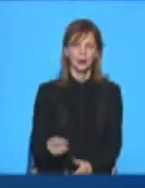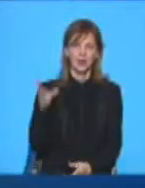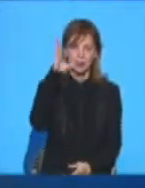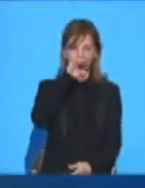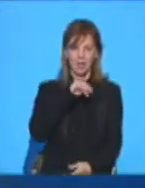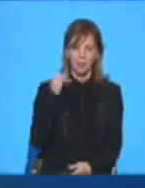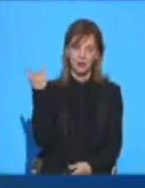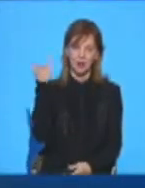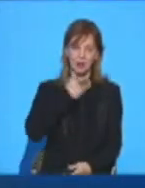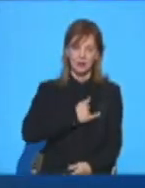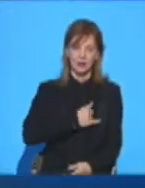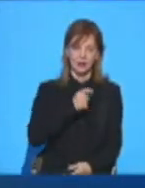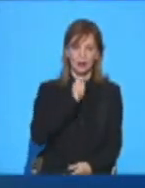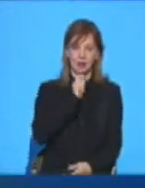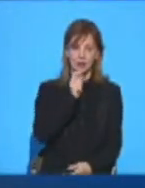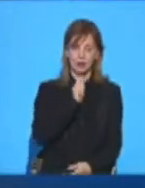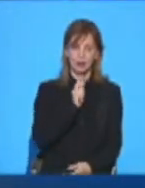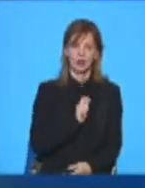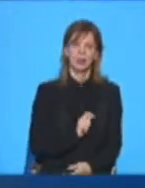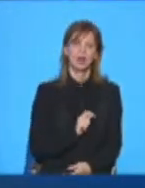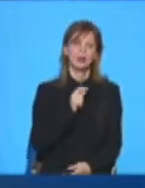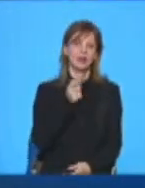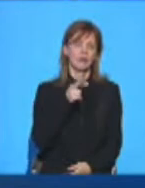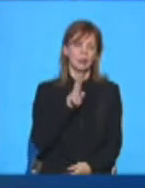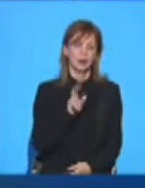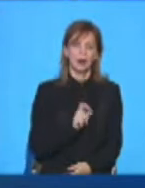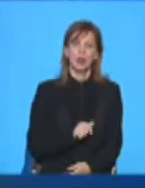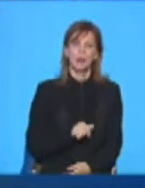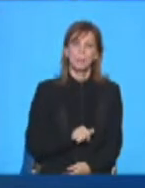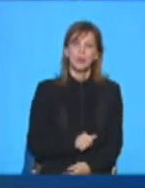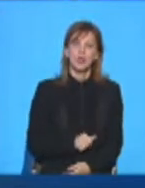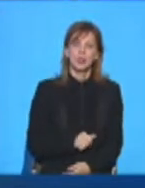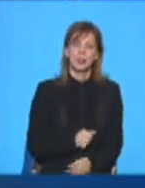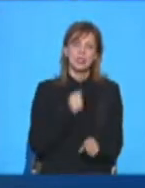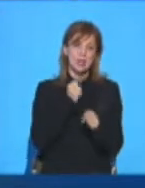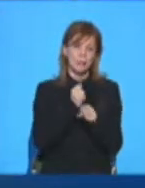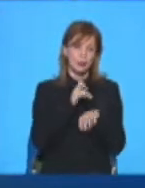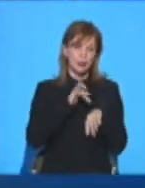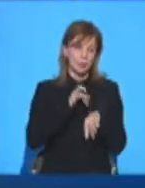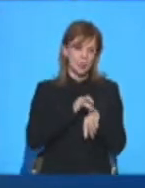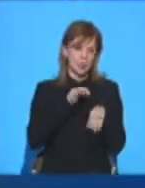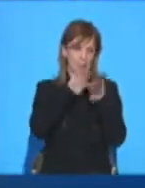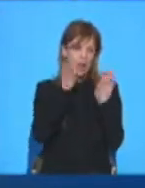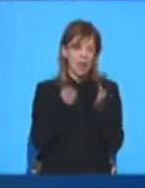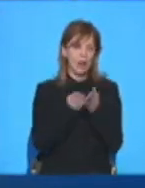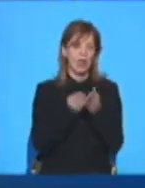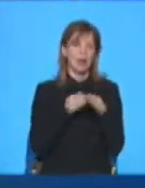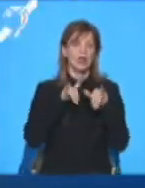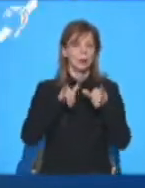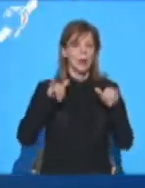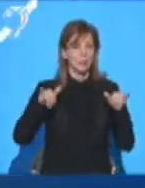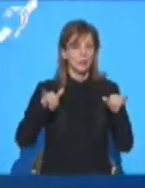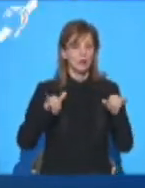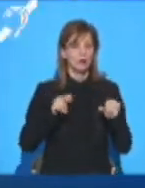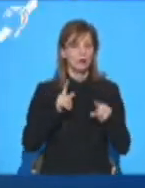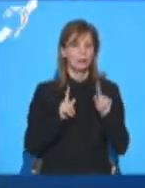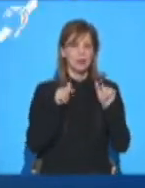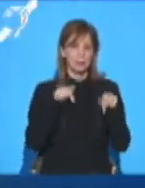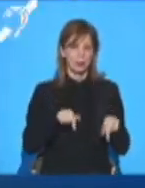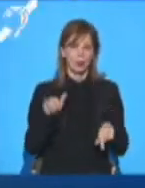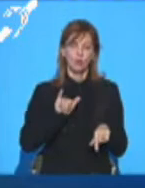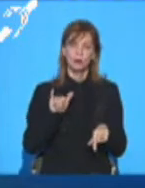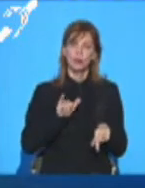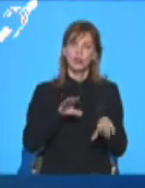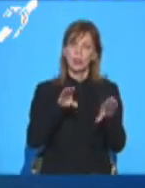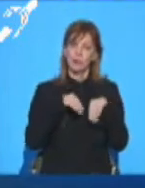Bună seara, doamnelor și domnilor, și bun găsit la Telejurnalul Regional. Pachet minimal de servicii medicale mult extins față de cel actual. Cine sunt